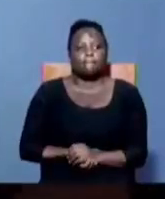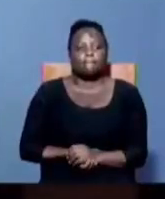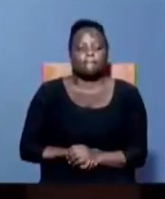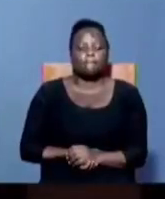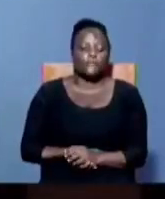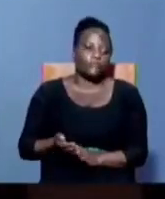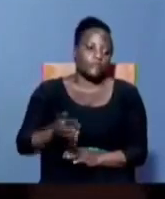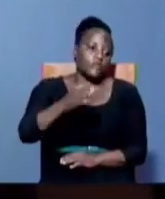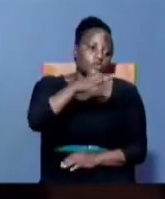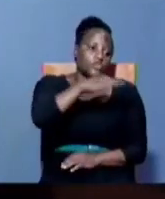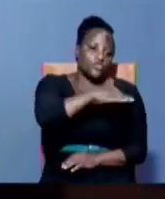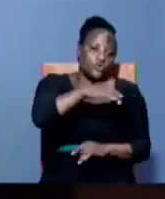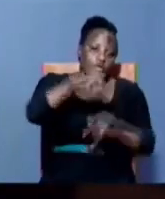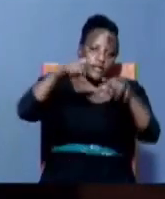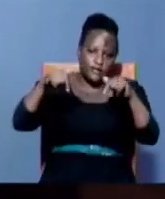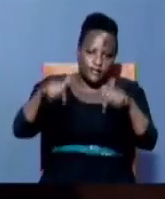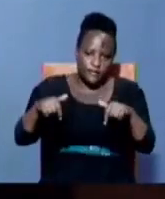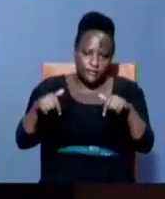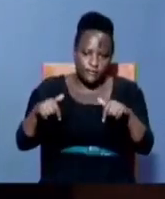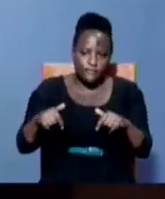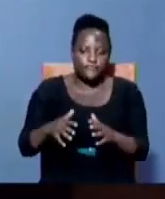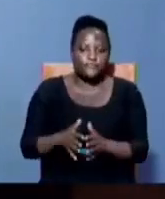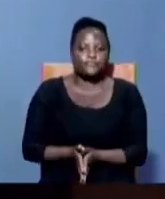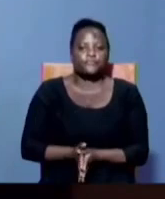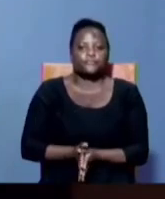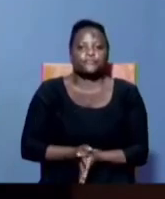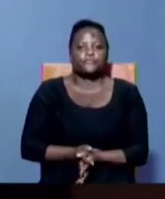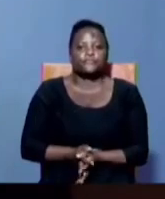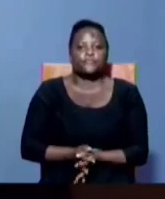Jioni hii ya leo